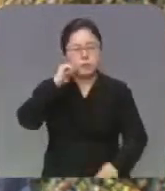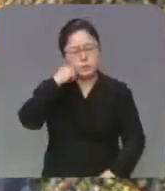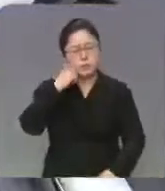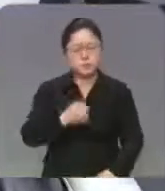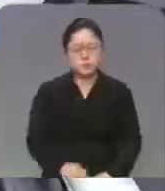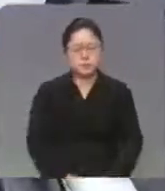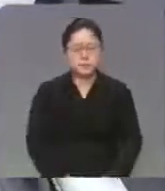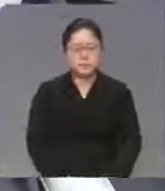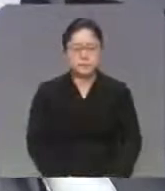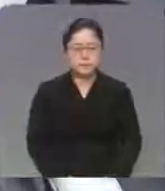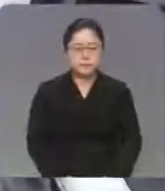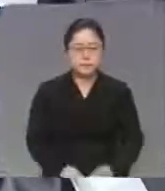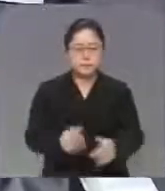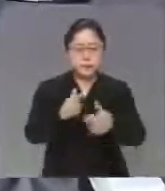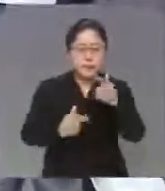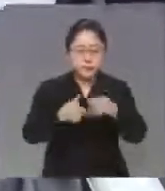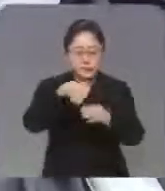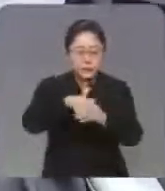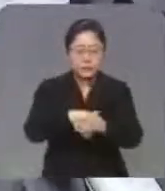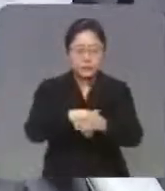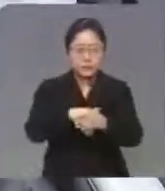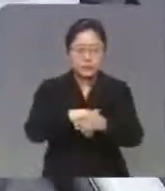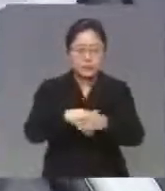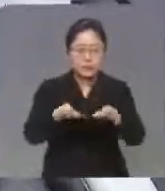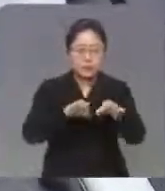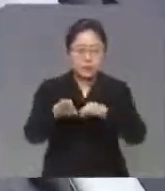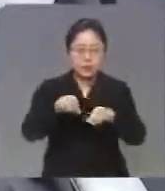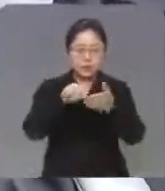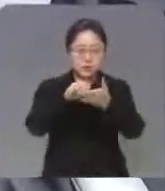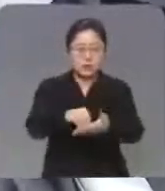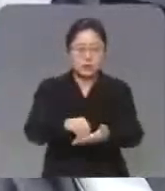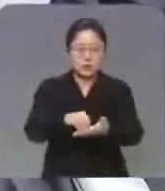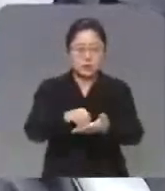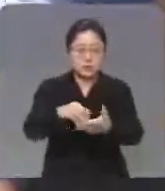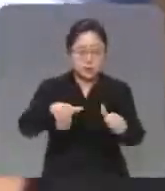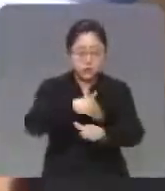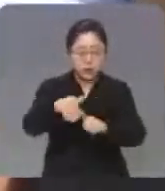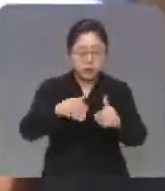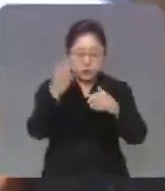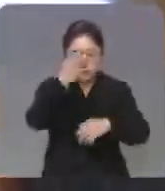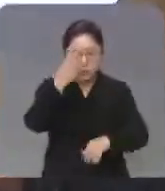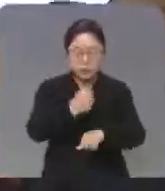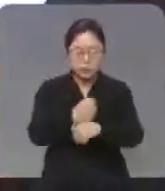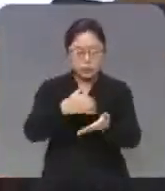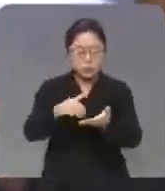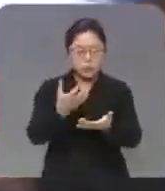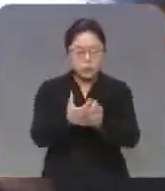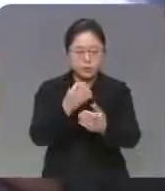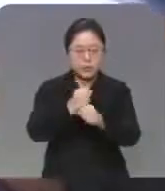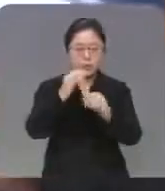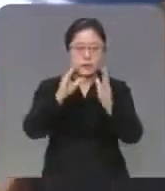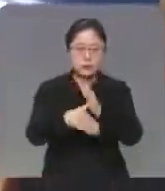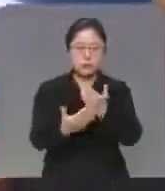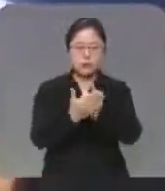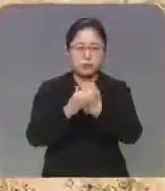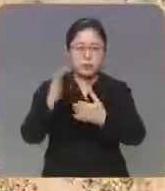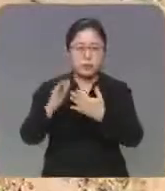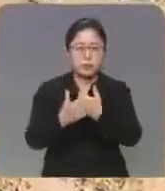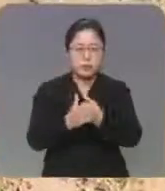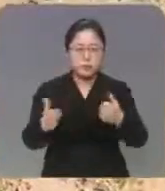됩니다. 임가들의 농업 경영체 등록은 임업 현황을 파악하고 통계 자료 구축에도 도움이 되는